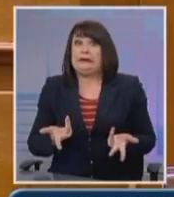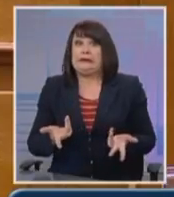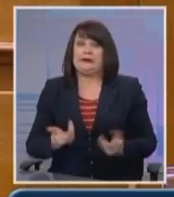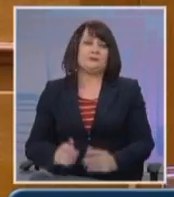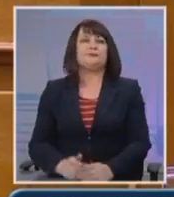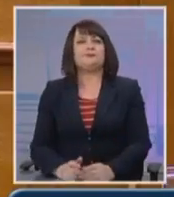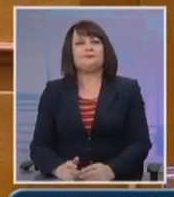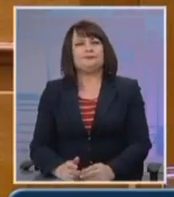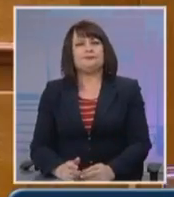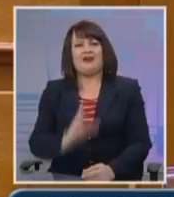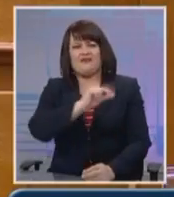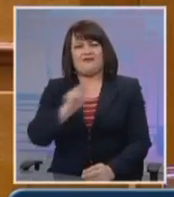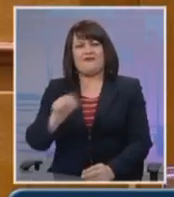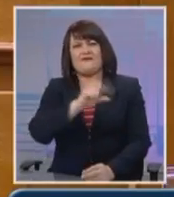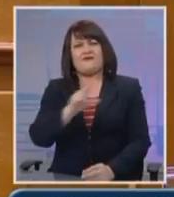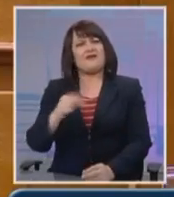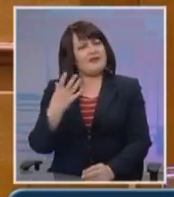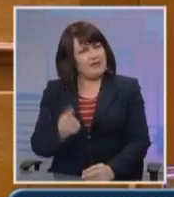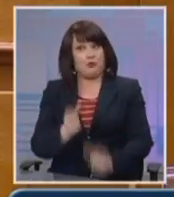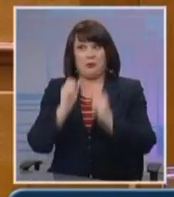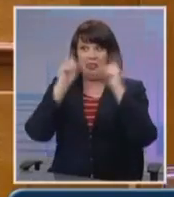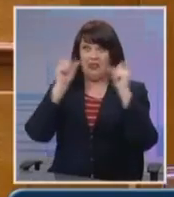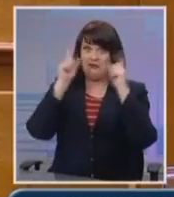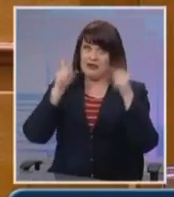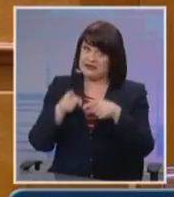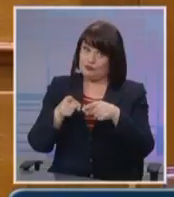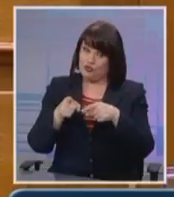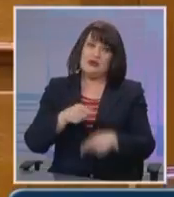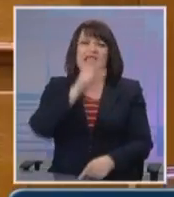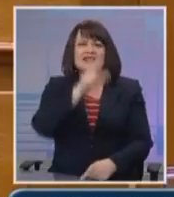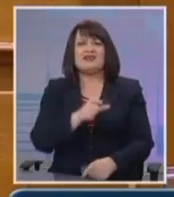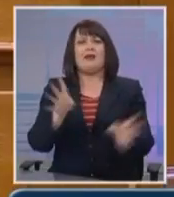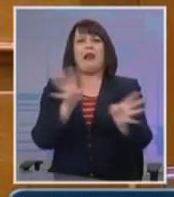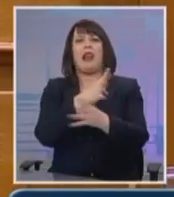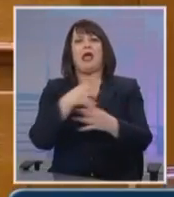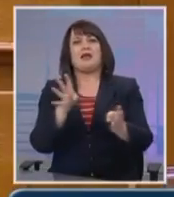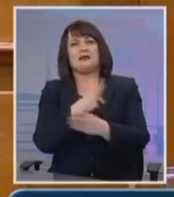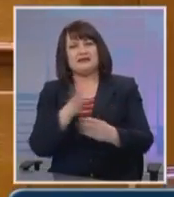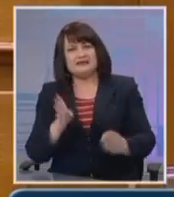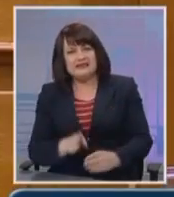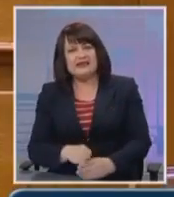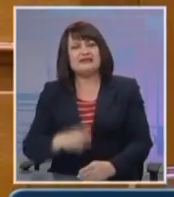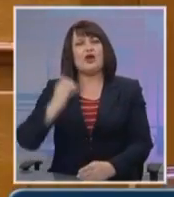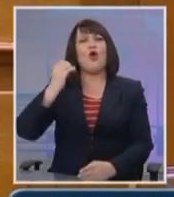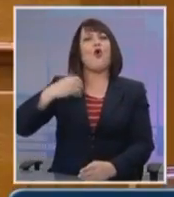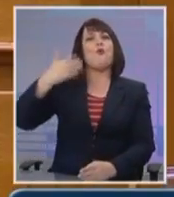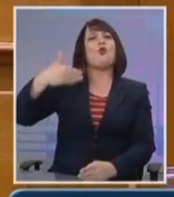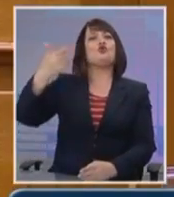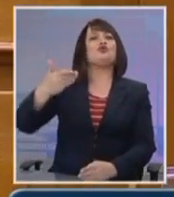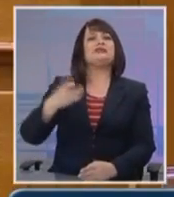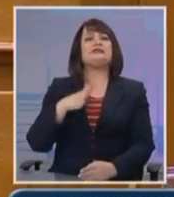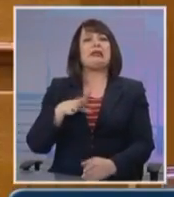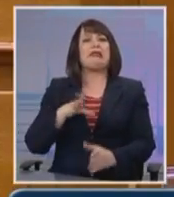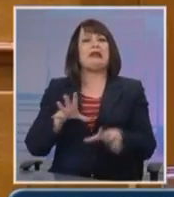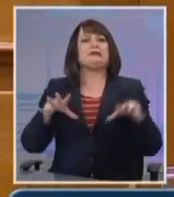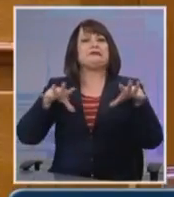Αμαλογουμένως έχετε πολλά κοινά όμως με αυτούς που θαυμάζετε. Είστε λαϊκιστής, οπορτουνιστής και εξουσιολάγνος